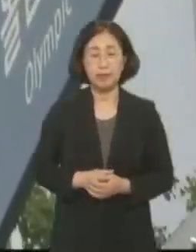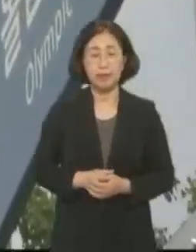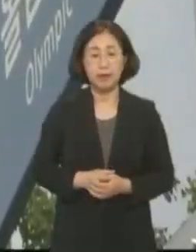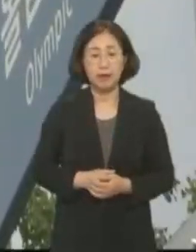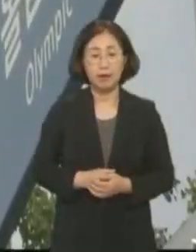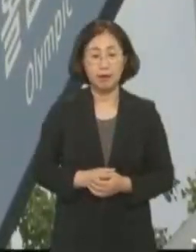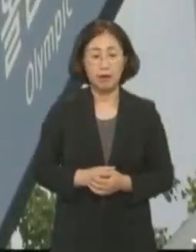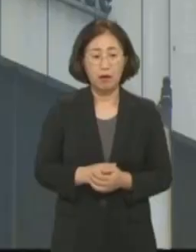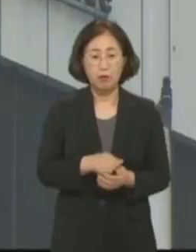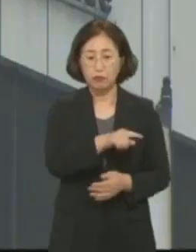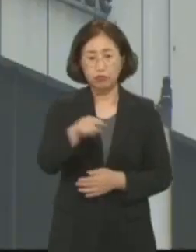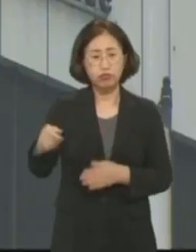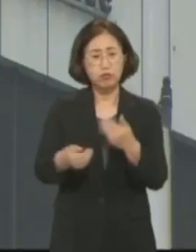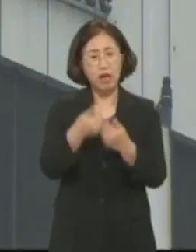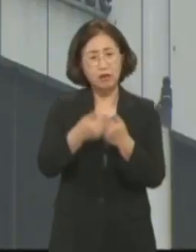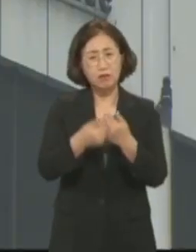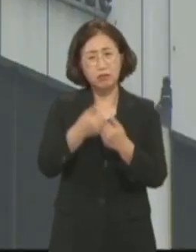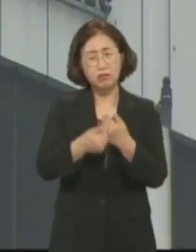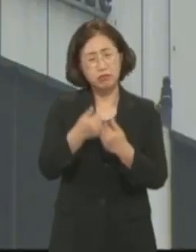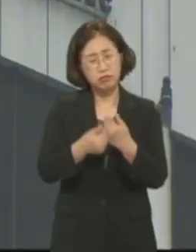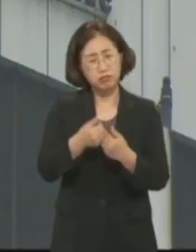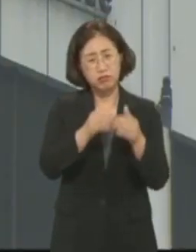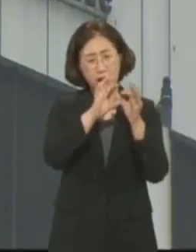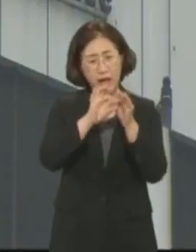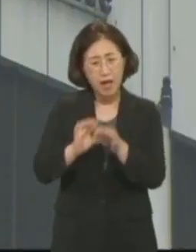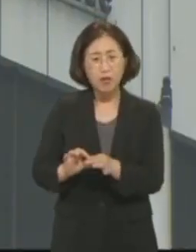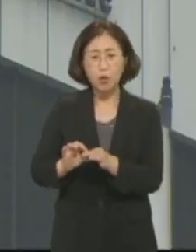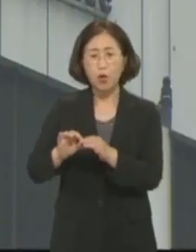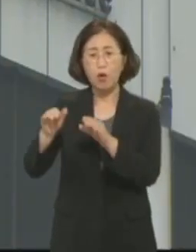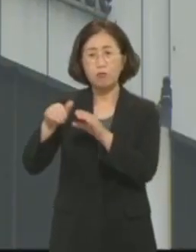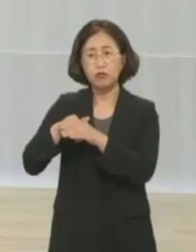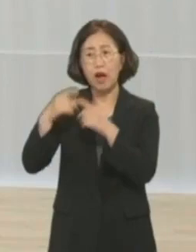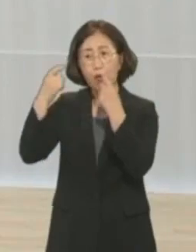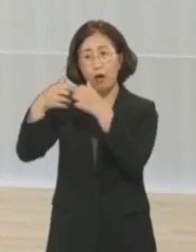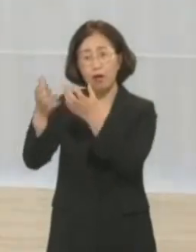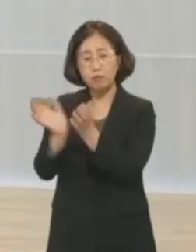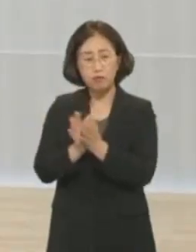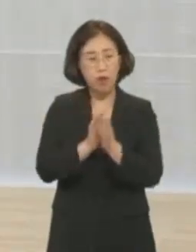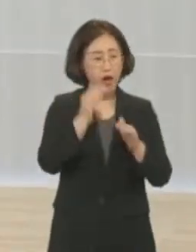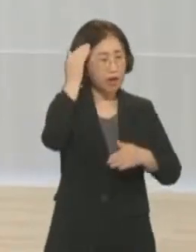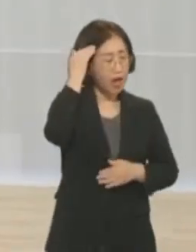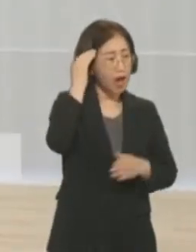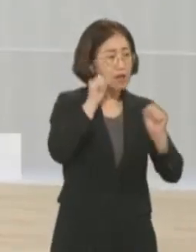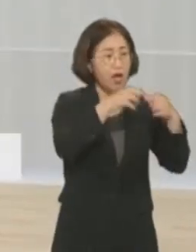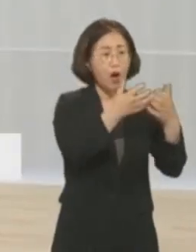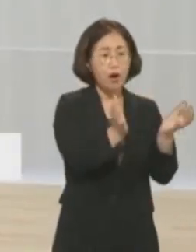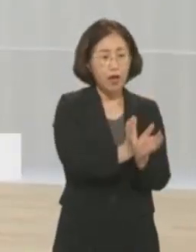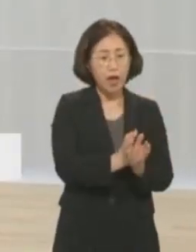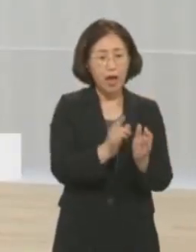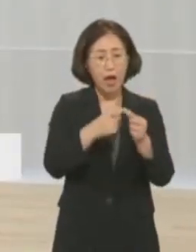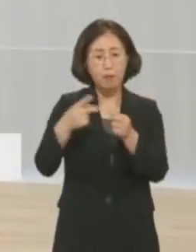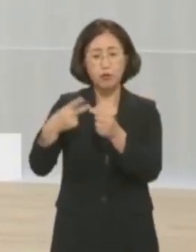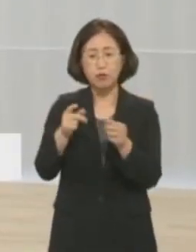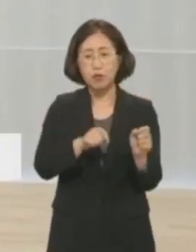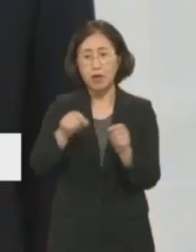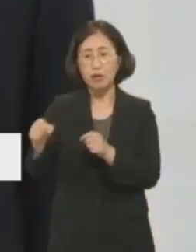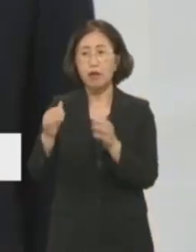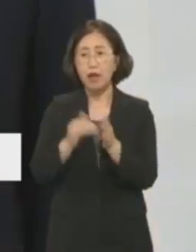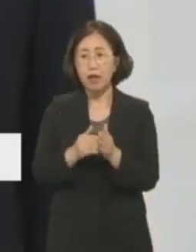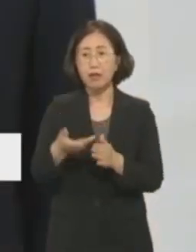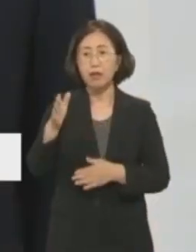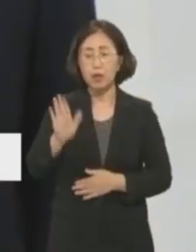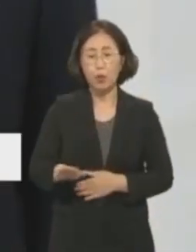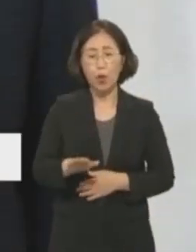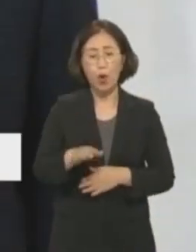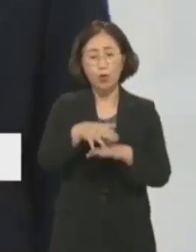조직위 구성을 미룬 채 힘겨루기만 하고 있는 문체부와 대한체육회 시안을 두 차례나 연장하고도 조직위 구성이